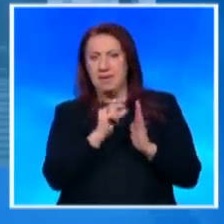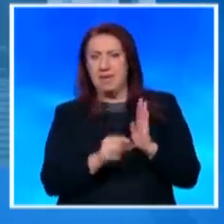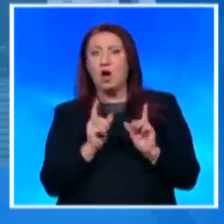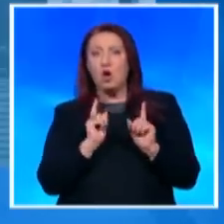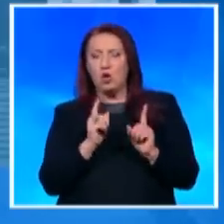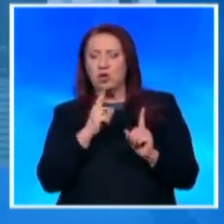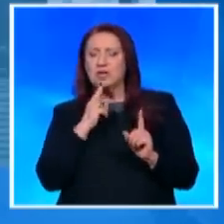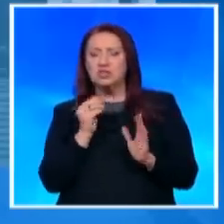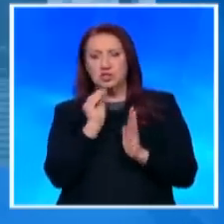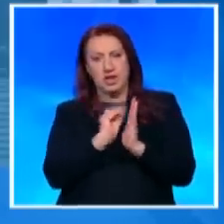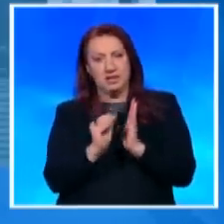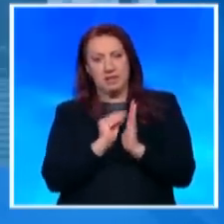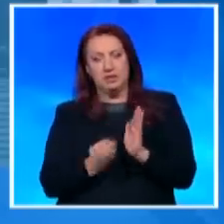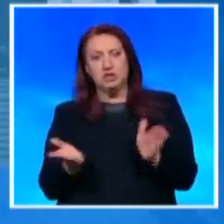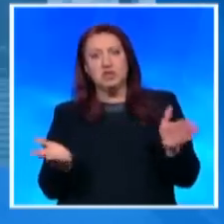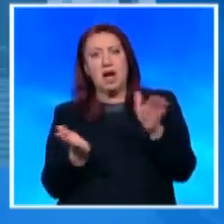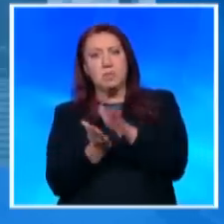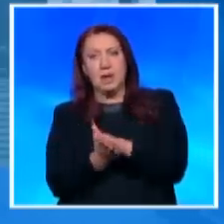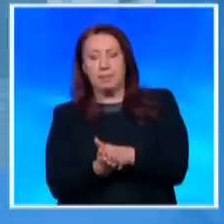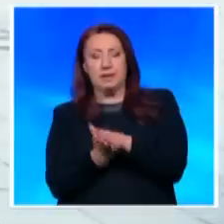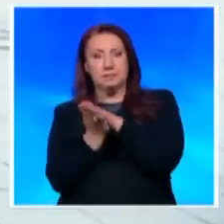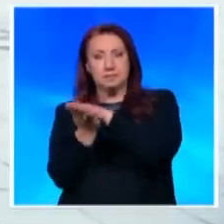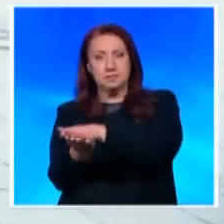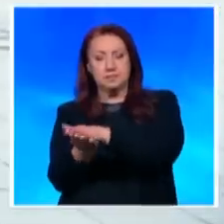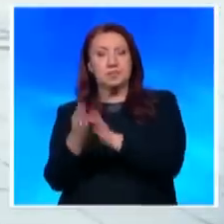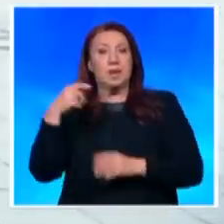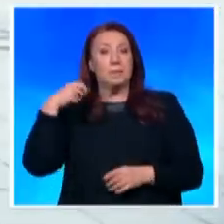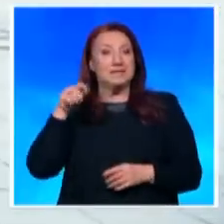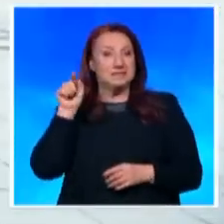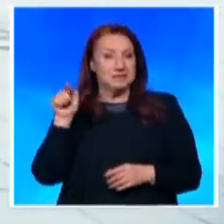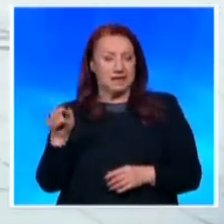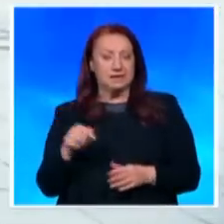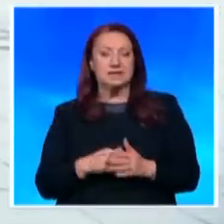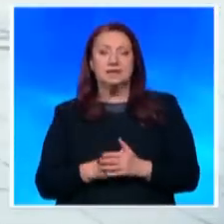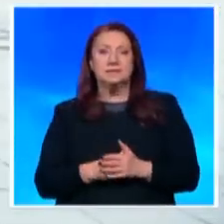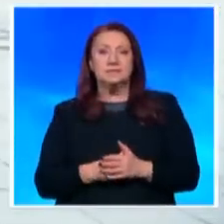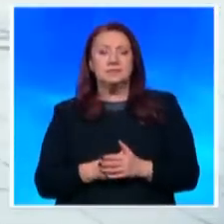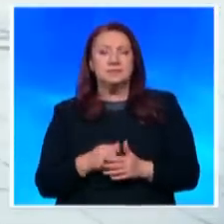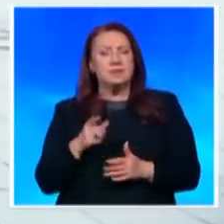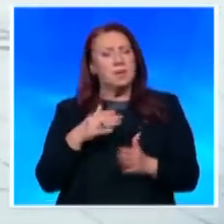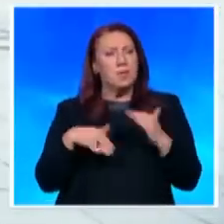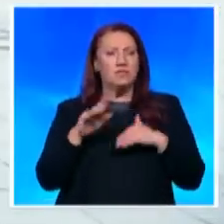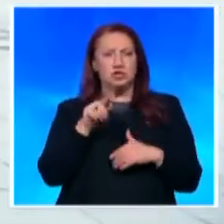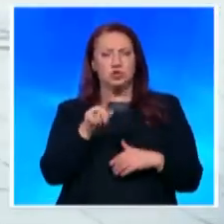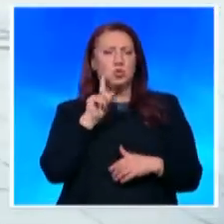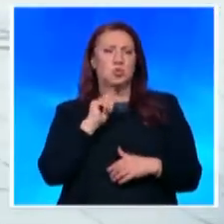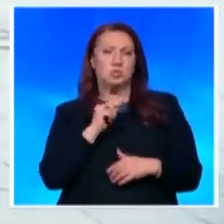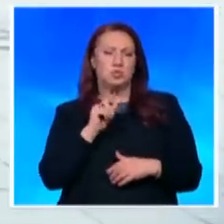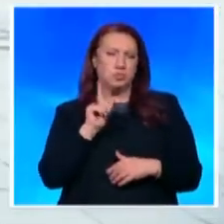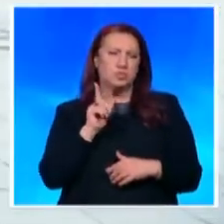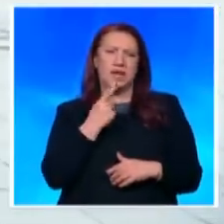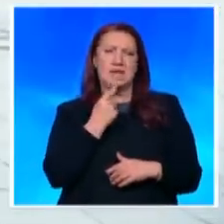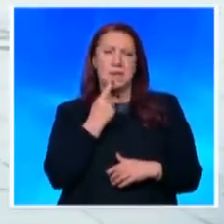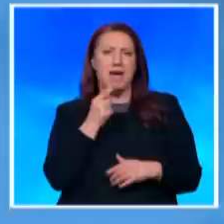обратно. Имената ще имат експертен, а не и ярко политически профил. За сега разпределението на силите в